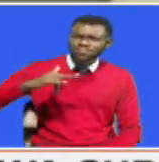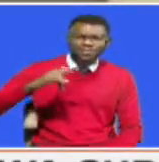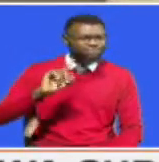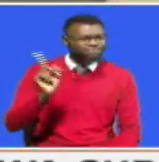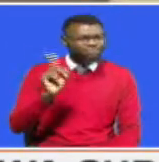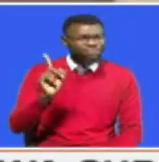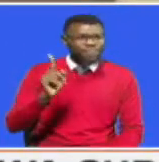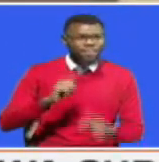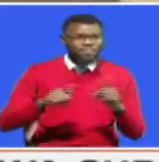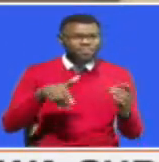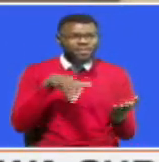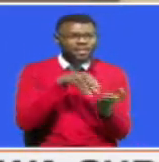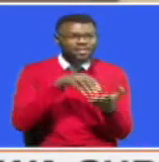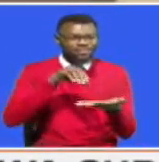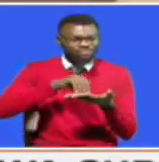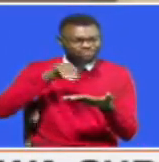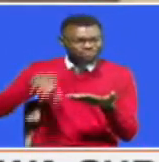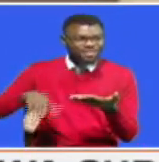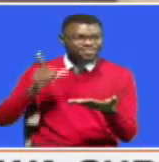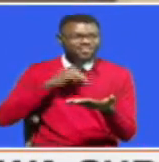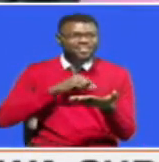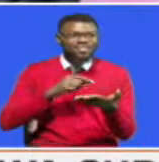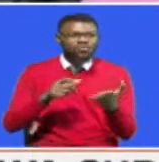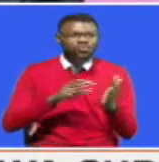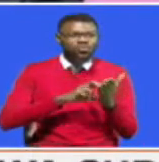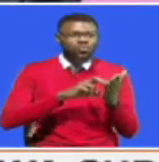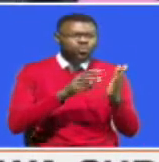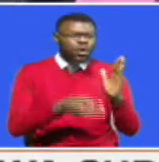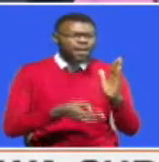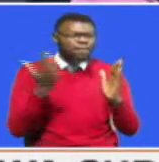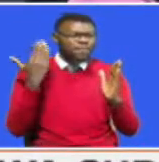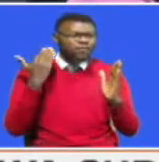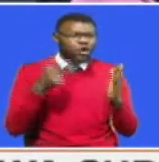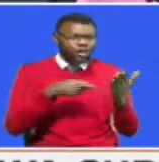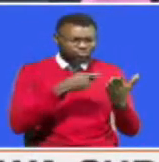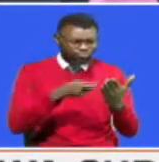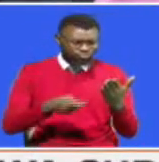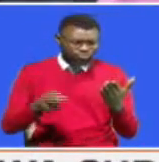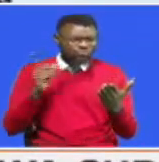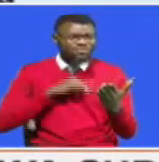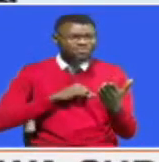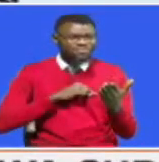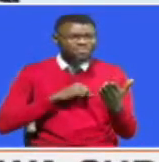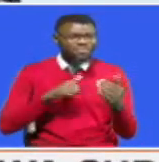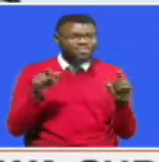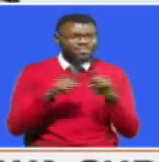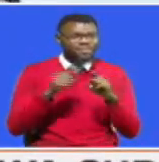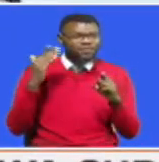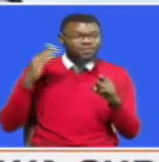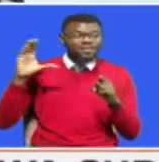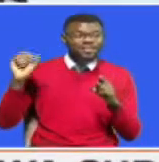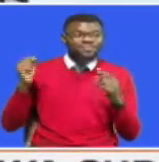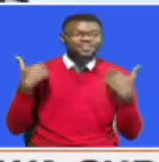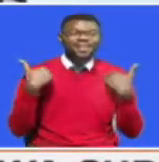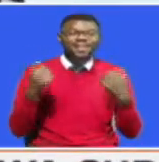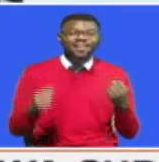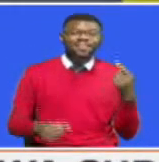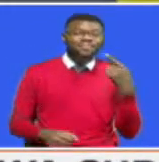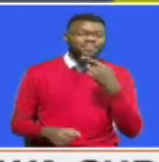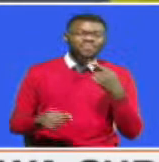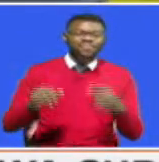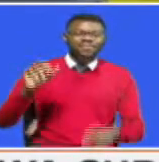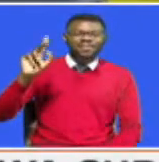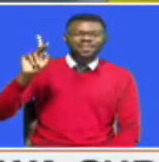hiyo ilitupiliwa mbali. Kandarasi ilikuwa imetiwa saini tayari na aliyekuwa waziri wa afya Sicily